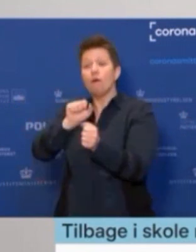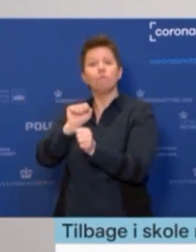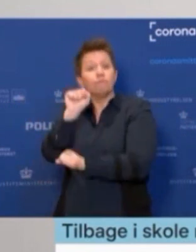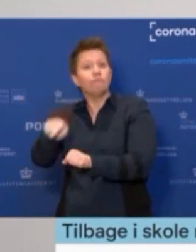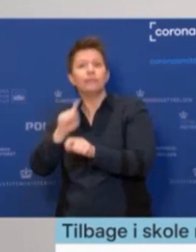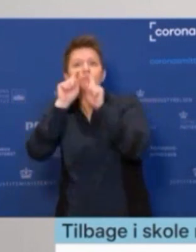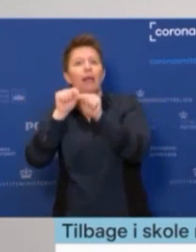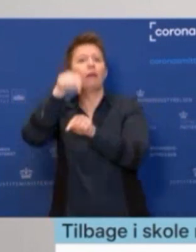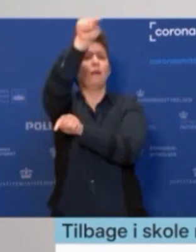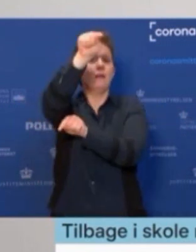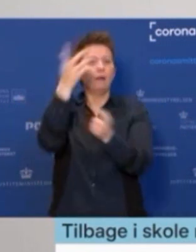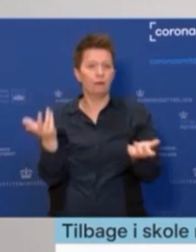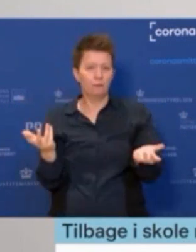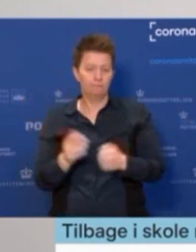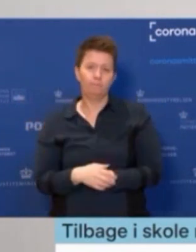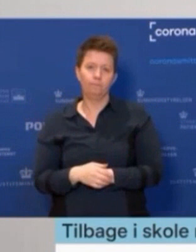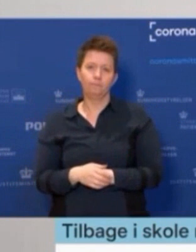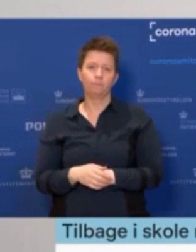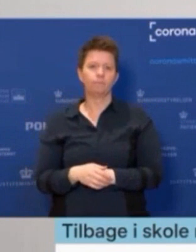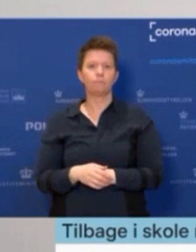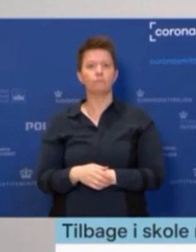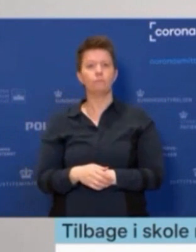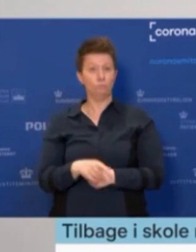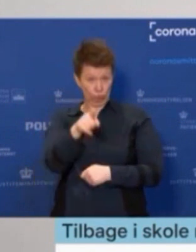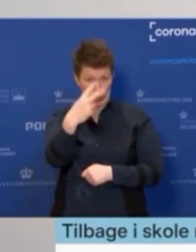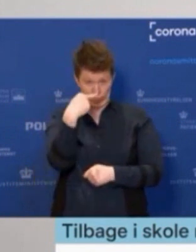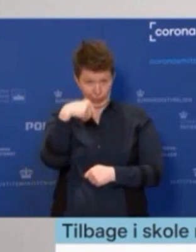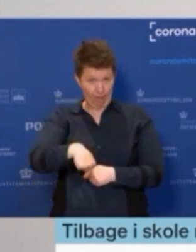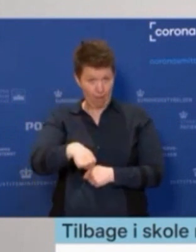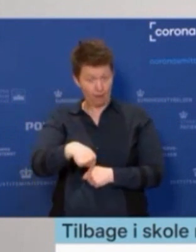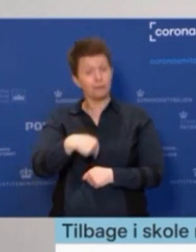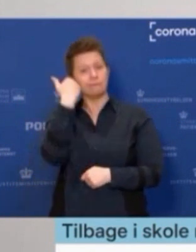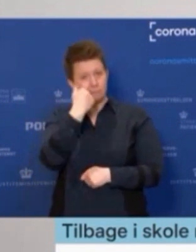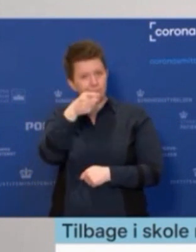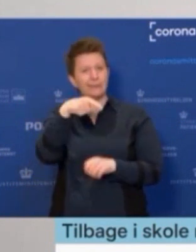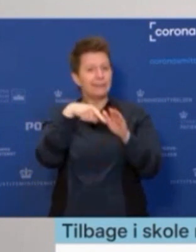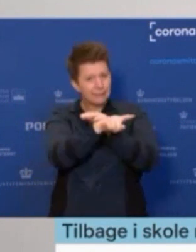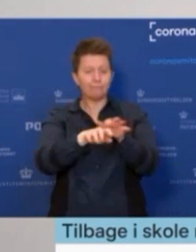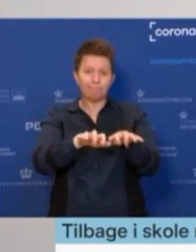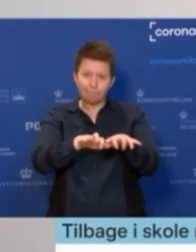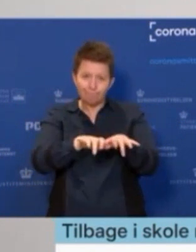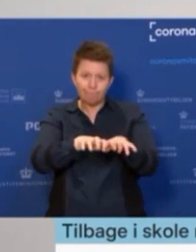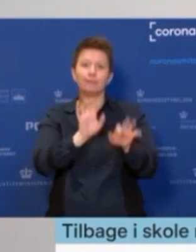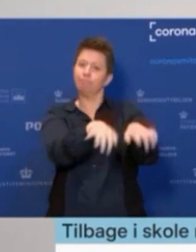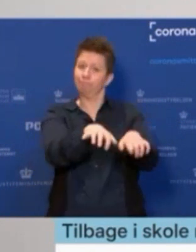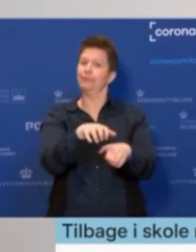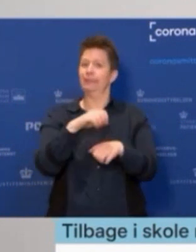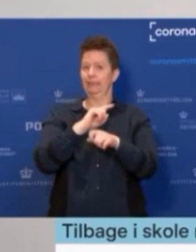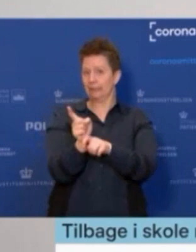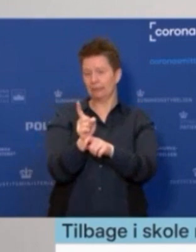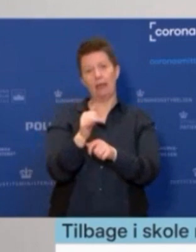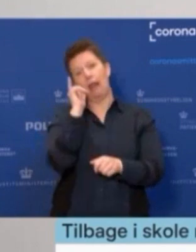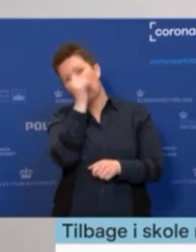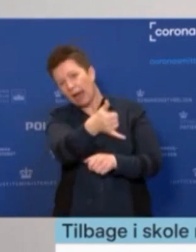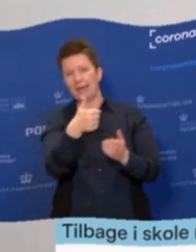Så hvis du ser med, så overvej, om det ikke er nu, at du skal gå ind og få booket en tid, eller ringe ned til din praktiserende læge, som jeg er sikker på også vil være